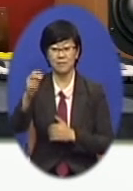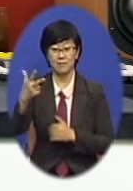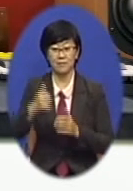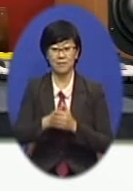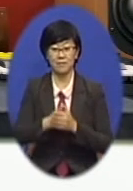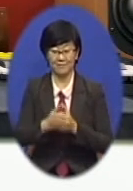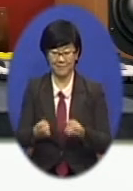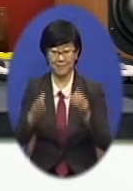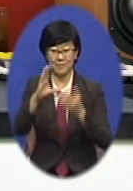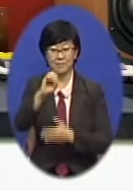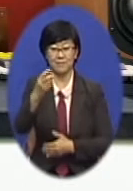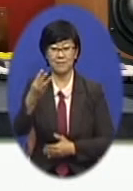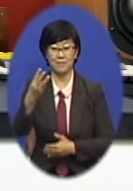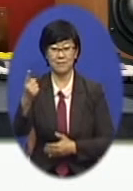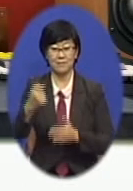010-1507번 축하드립니다.